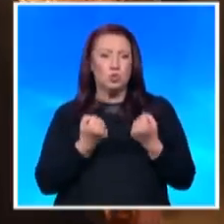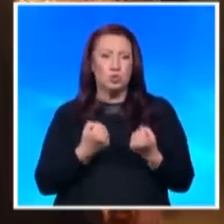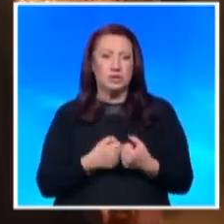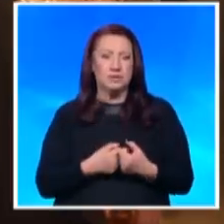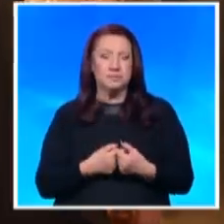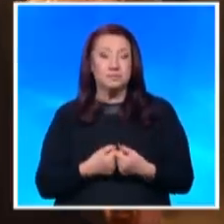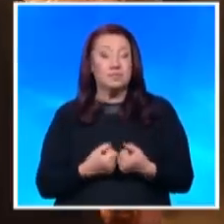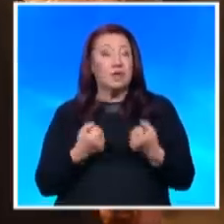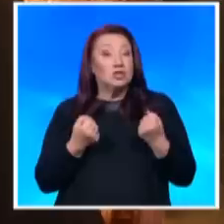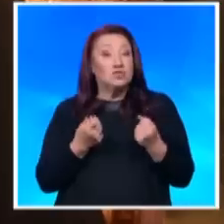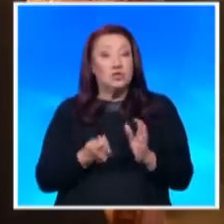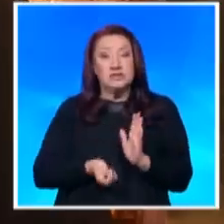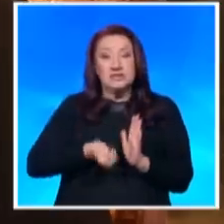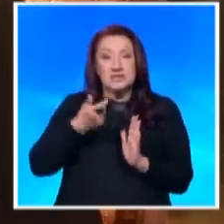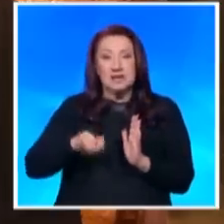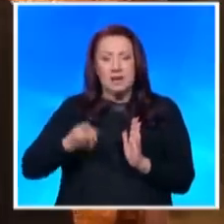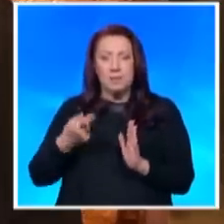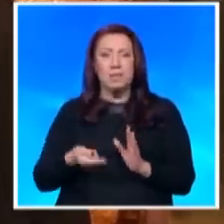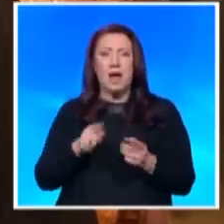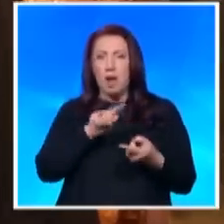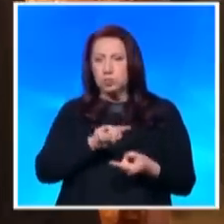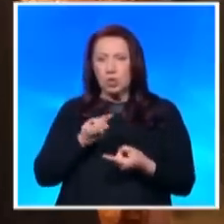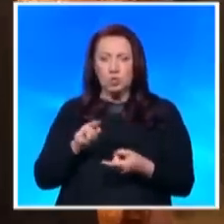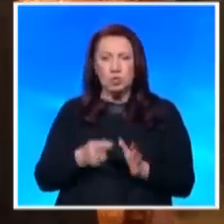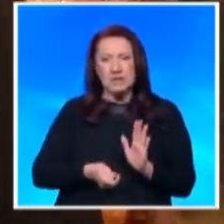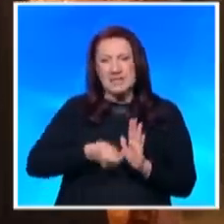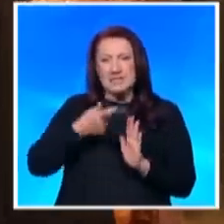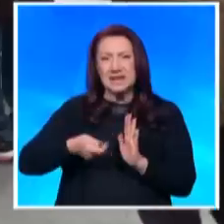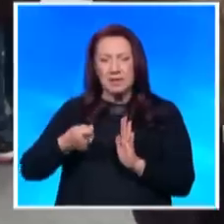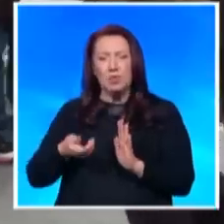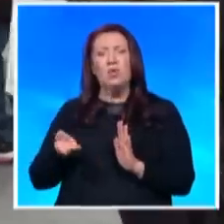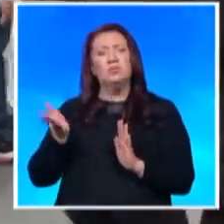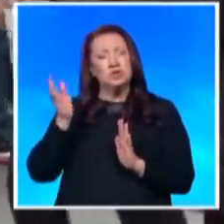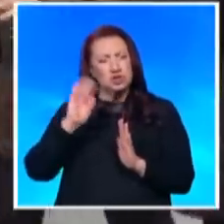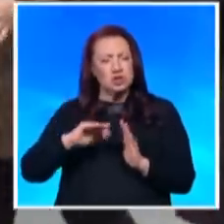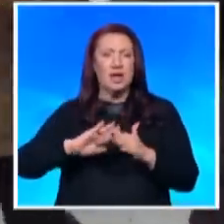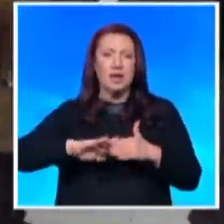Животът е скъп, има трудности, продуктите са скъпи, но ще можем да го преодолеем.